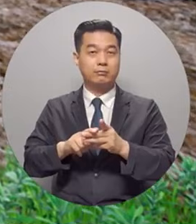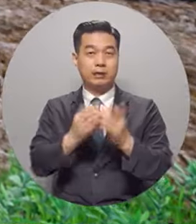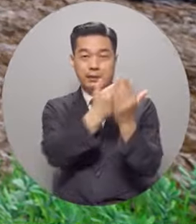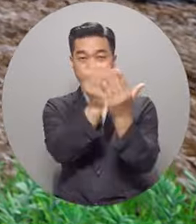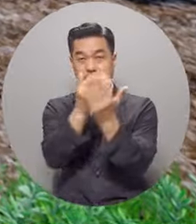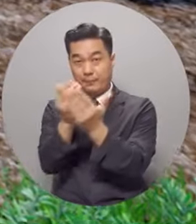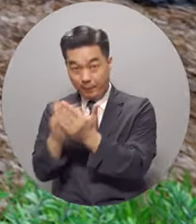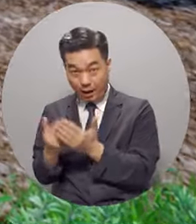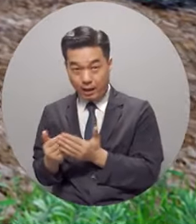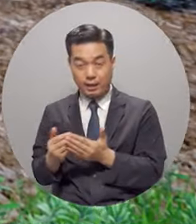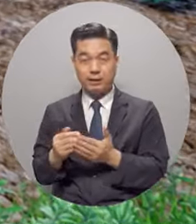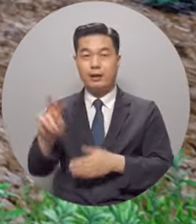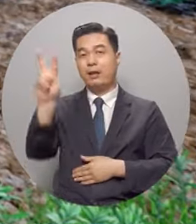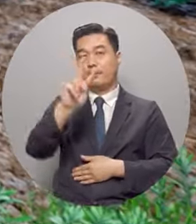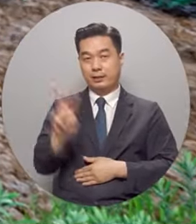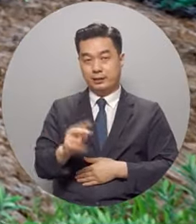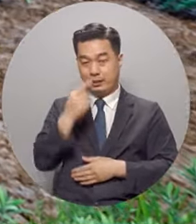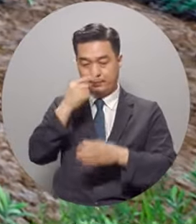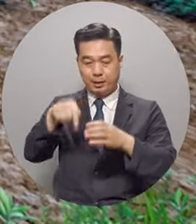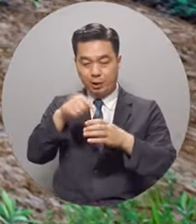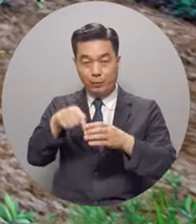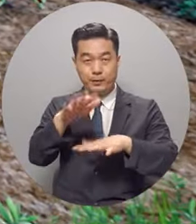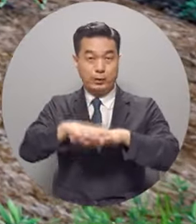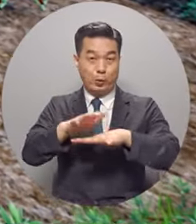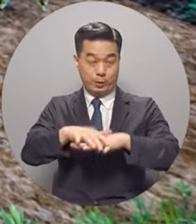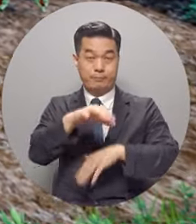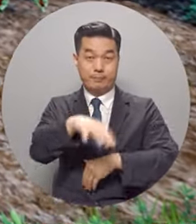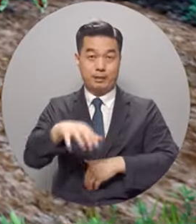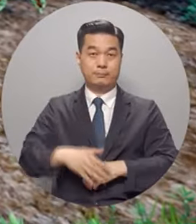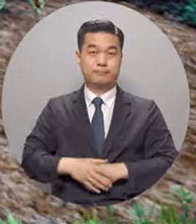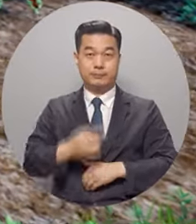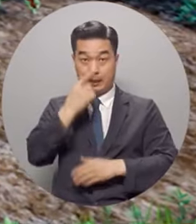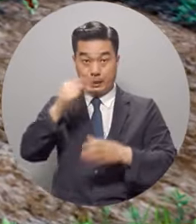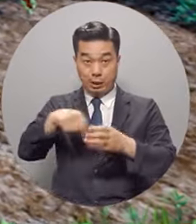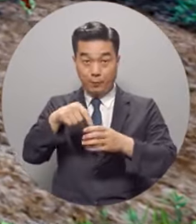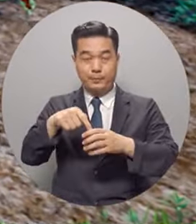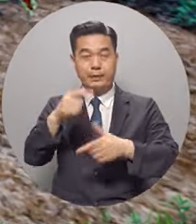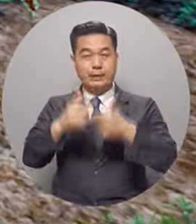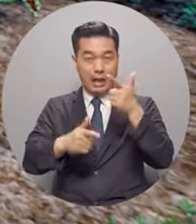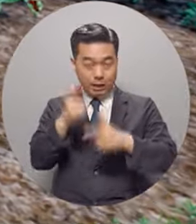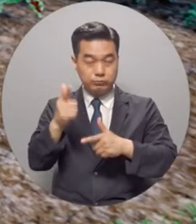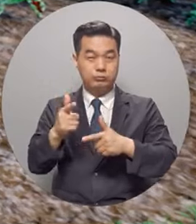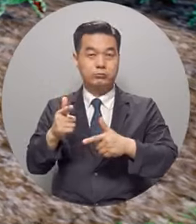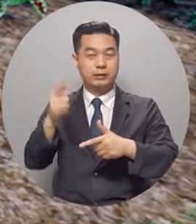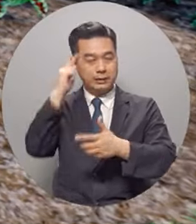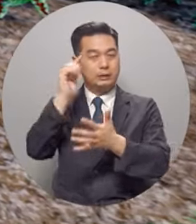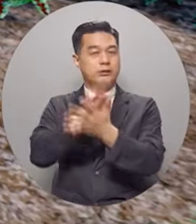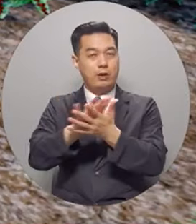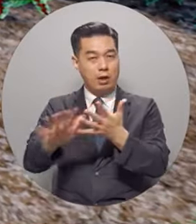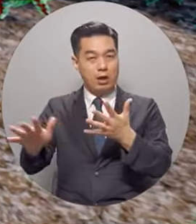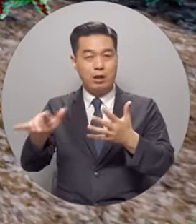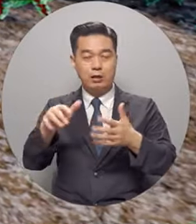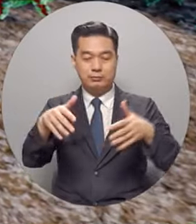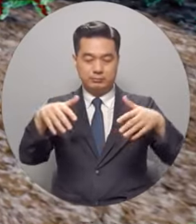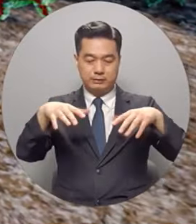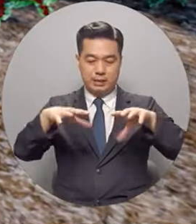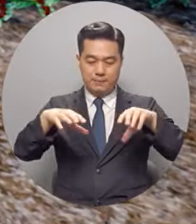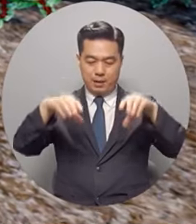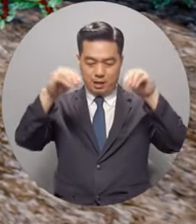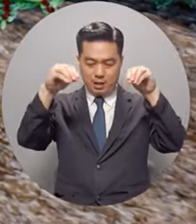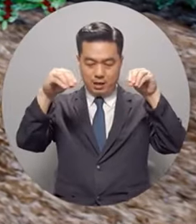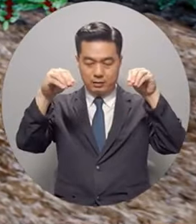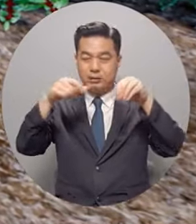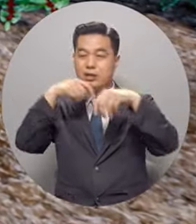구현한 베트남의 커피 농장입니다 커피 나무는 연중 선을 하면서도 건기와 우기가 뚜렷한 고원 지대에서